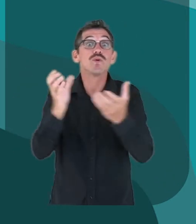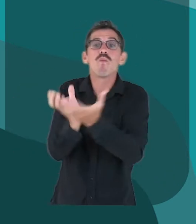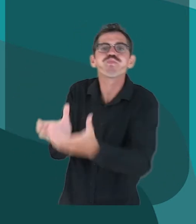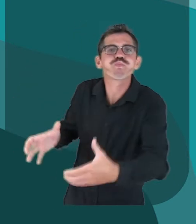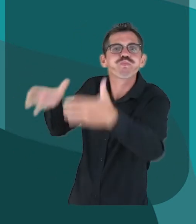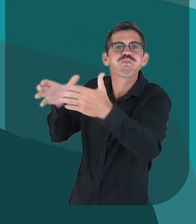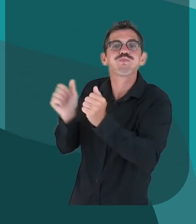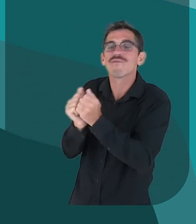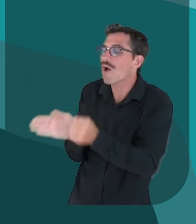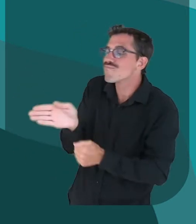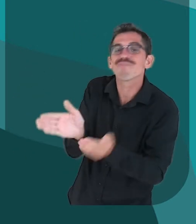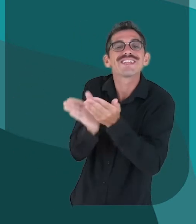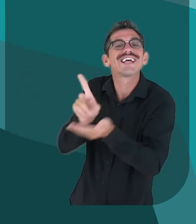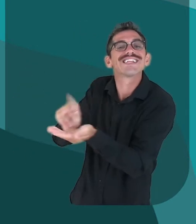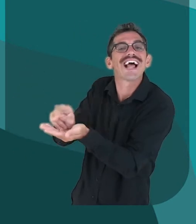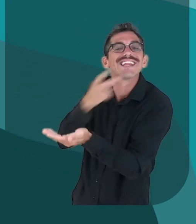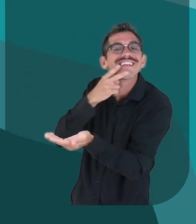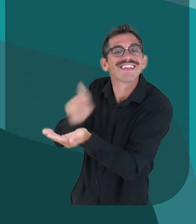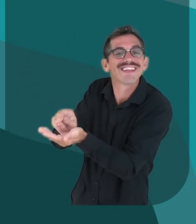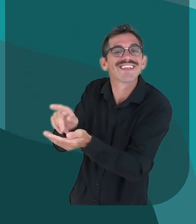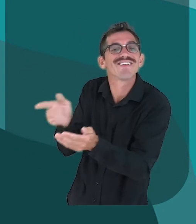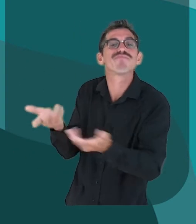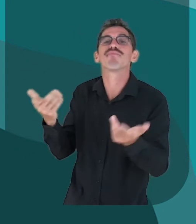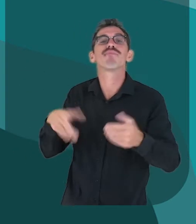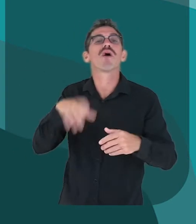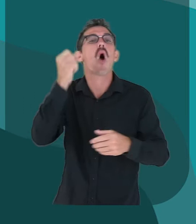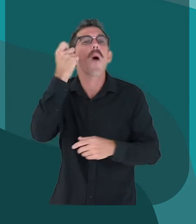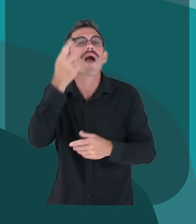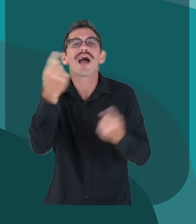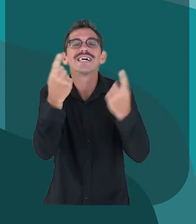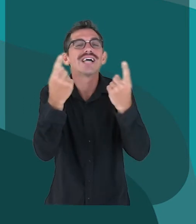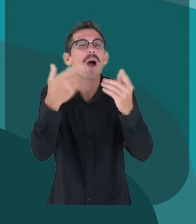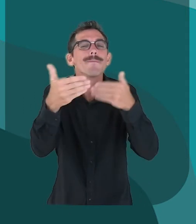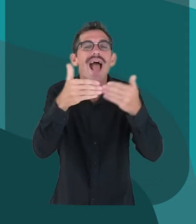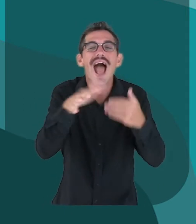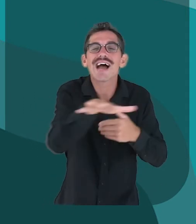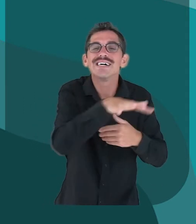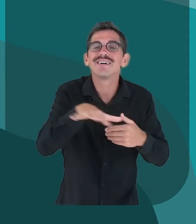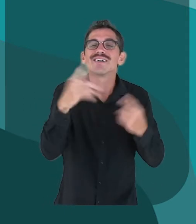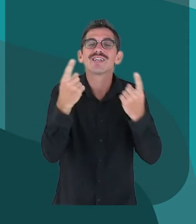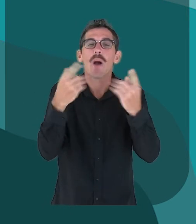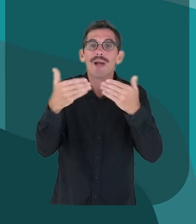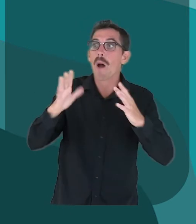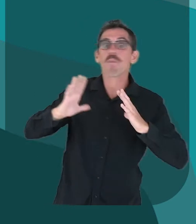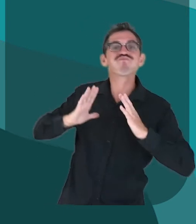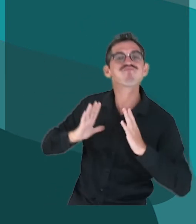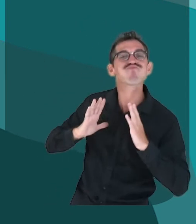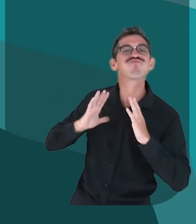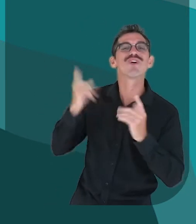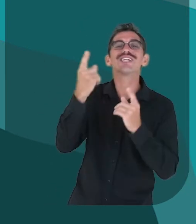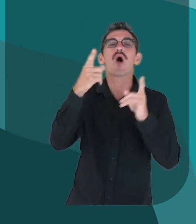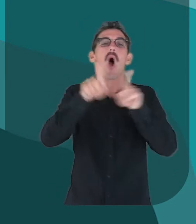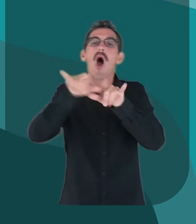gros seau à l'envers avec un cendrier à côté, ben là tu comprends que ça c'est un lieu qui représente un lieu de pause pour quelqu'un. Quelqu'un